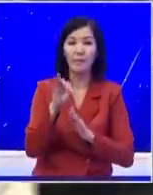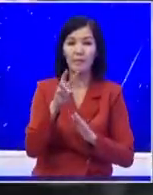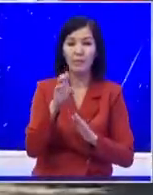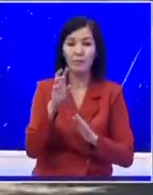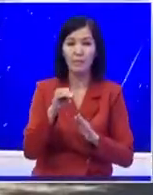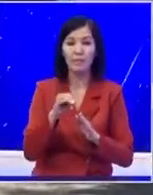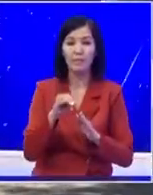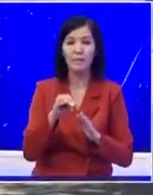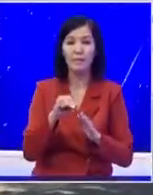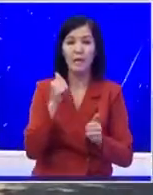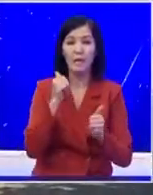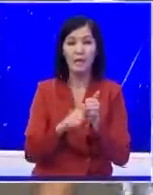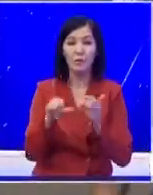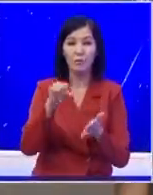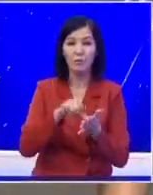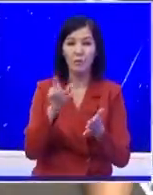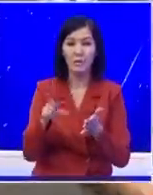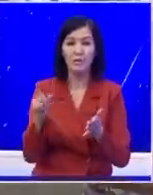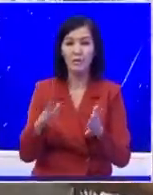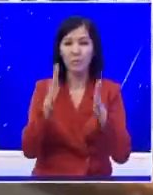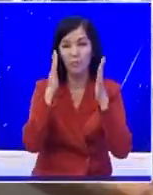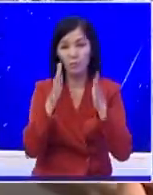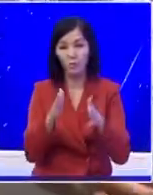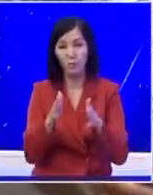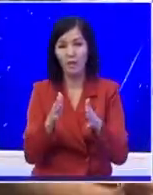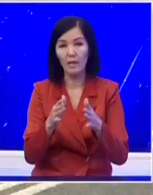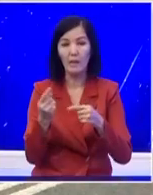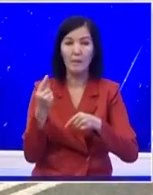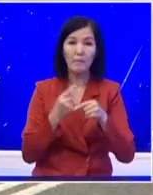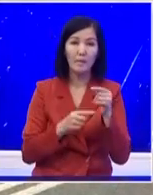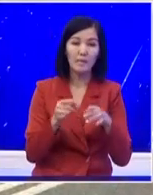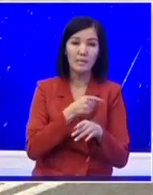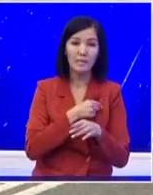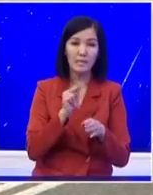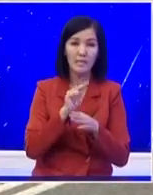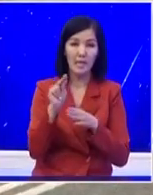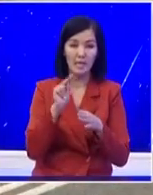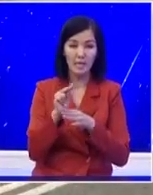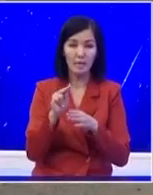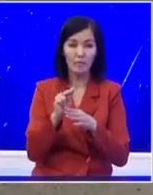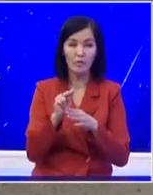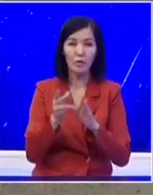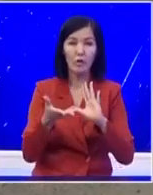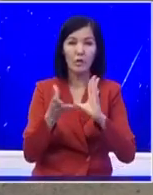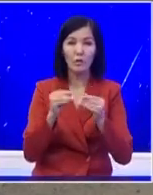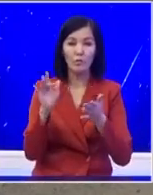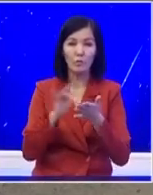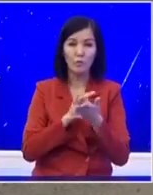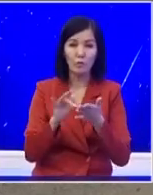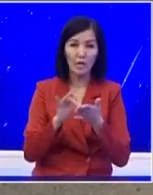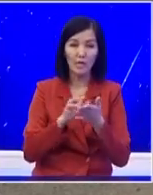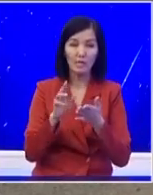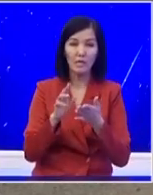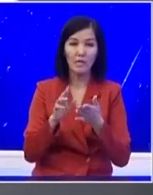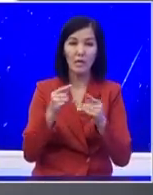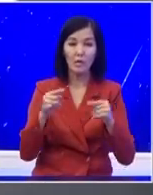палатой «Атамикен», каждому участнику подходят индивидуально. Бизнес-тренер обучает налоговым бухгалтерским учетам, составляет тайм-менеджмент, маркетинговые